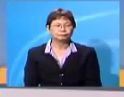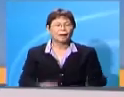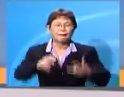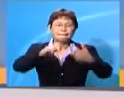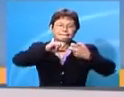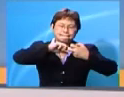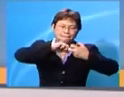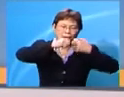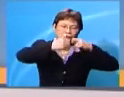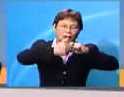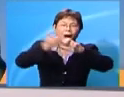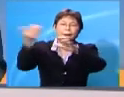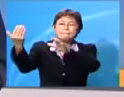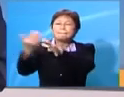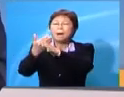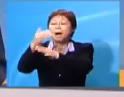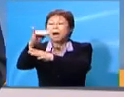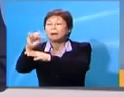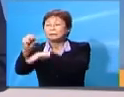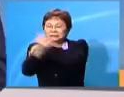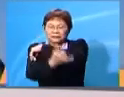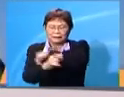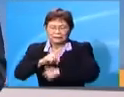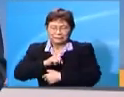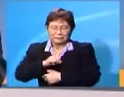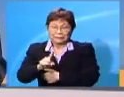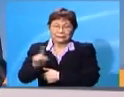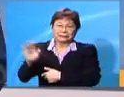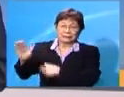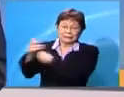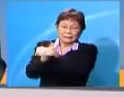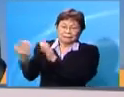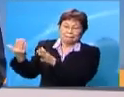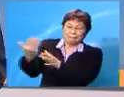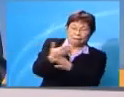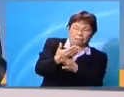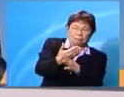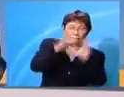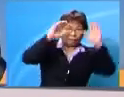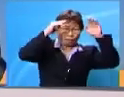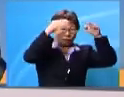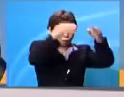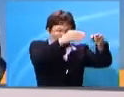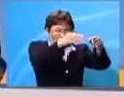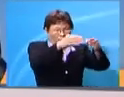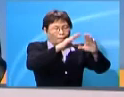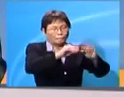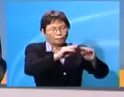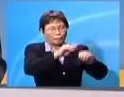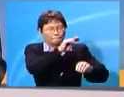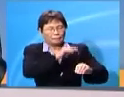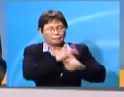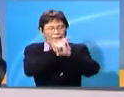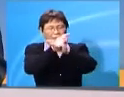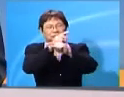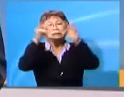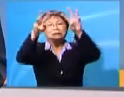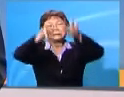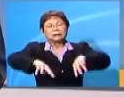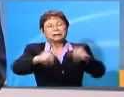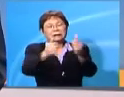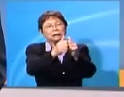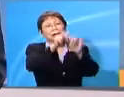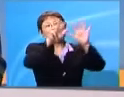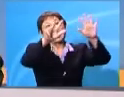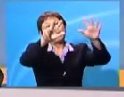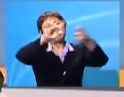Isu berkaitan ancaman militan negara Islam IS antara fokus mesyuarat menteri-menteri pertahanan ASEAN dengan 8